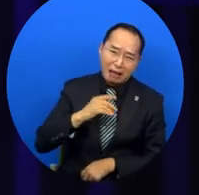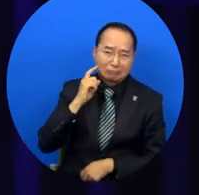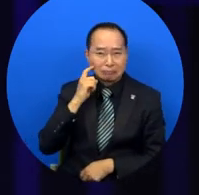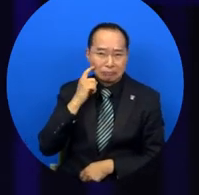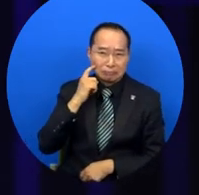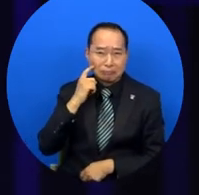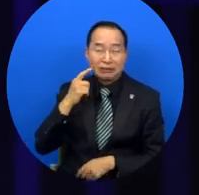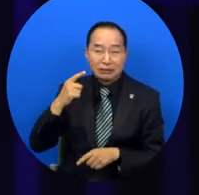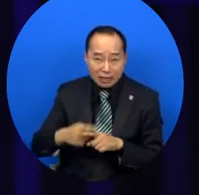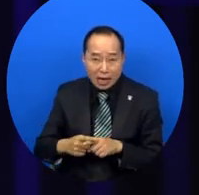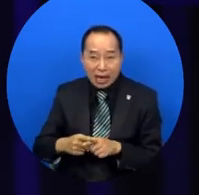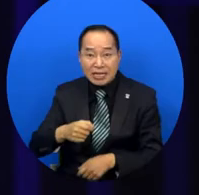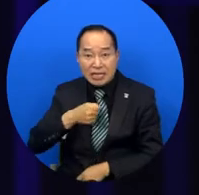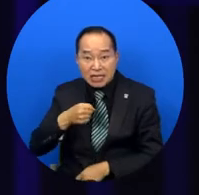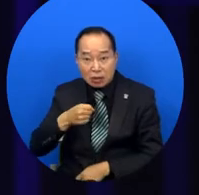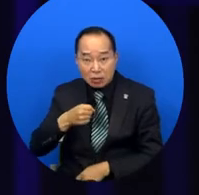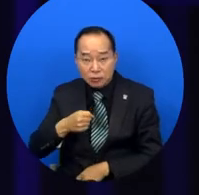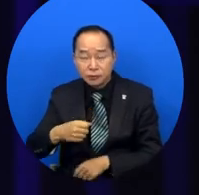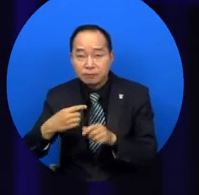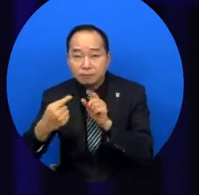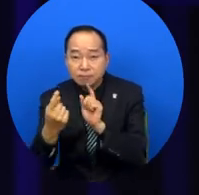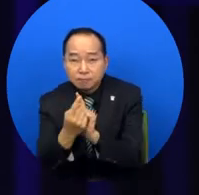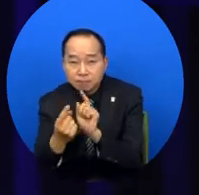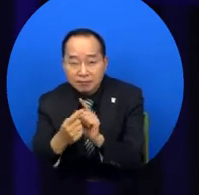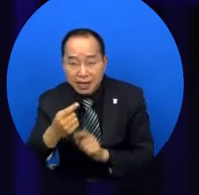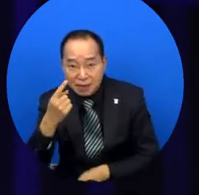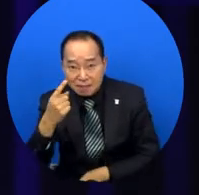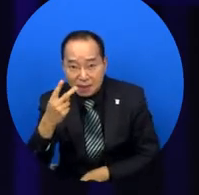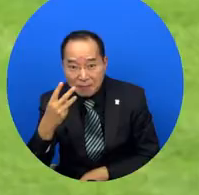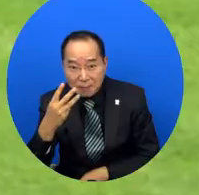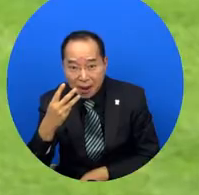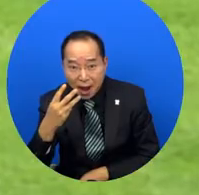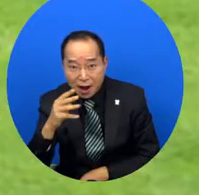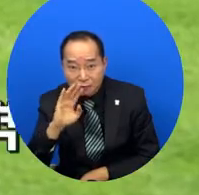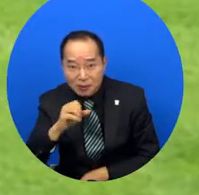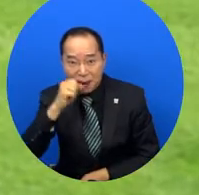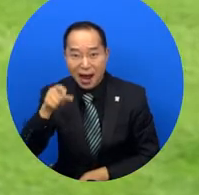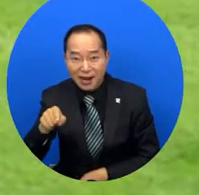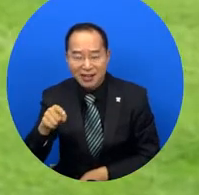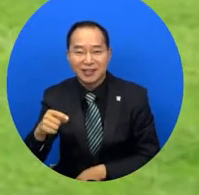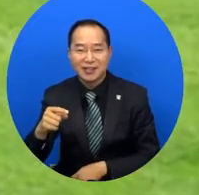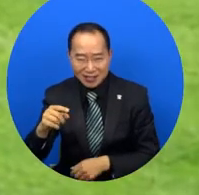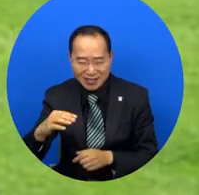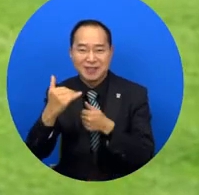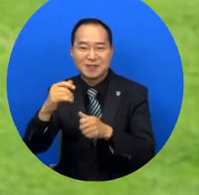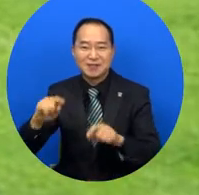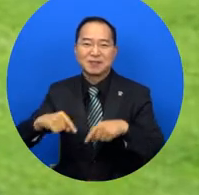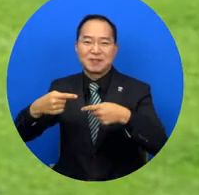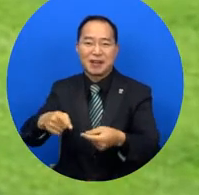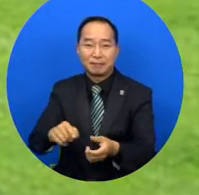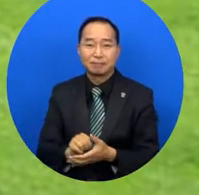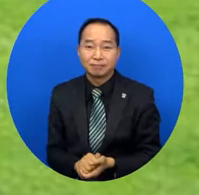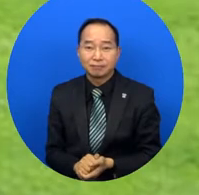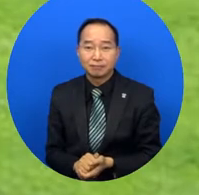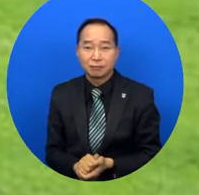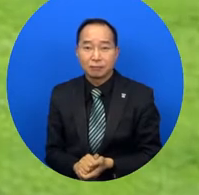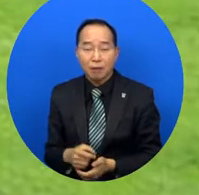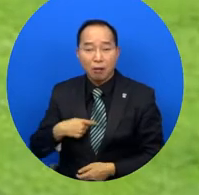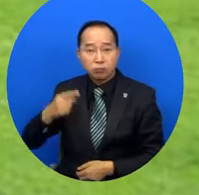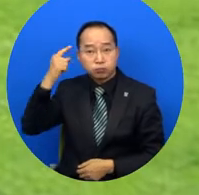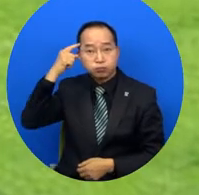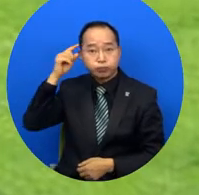하다가 이제 와서 내가 뛸 듯이 기쁜 마음으로 가서 인터뷰를 세 번을 하고 거기에 들어가게 됩니다. 그래서 내가